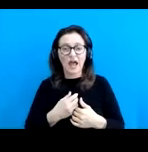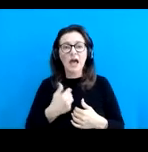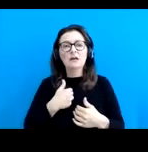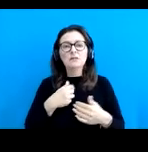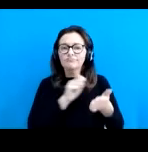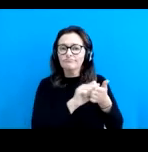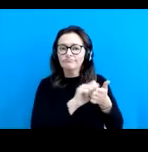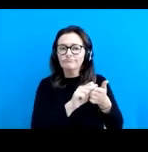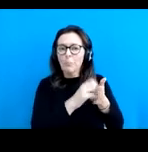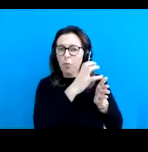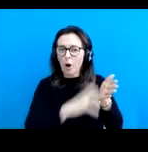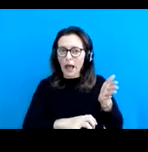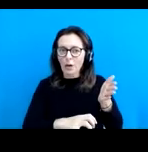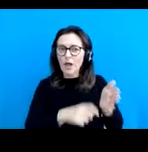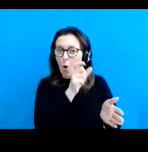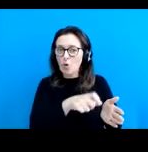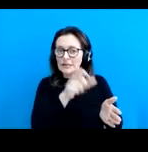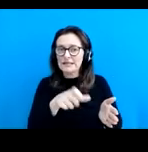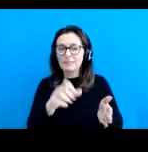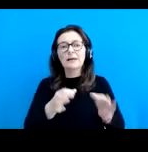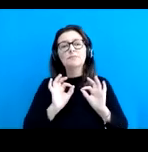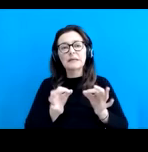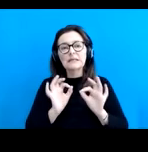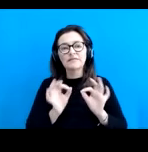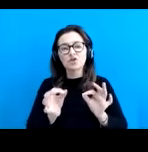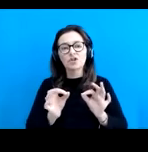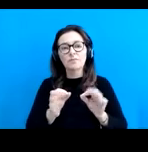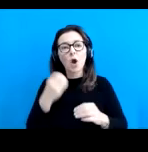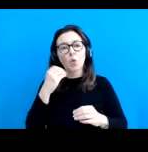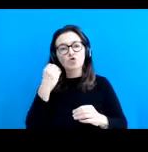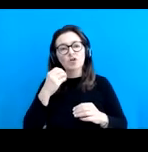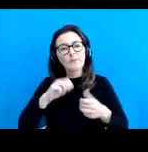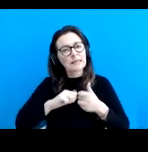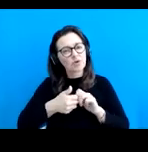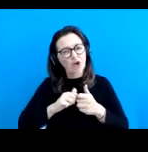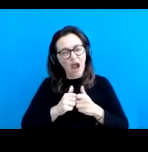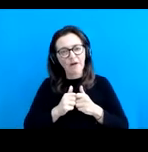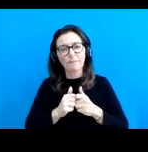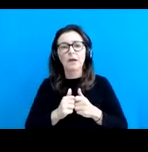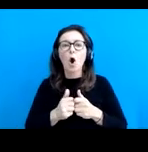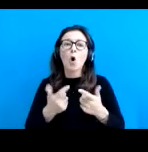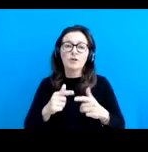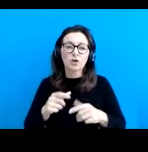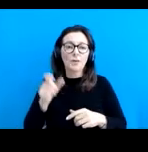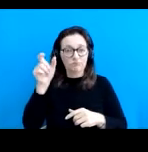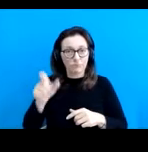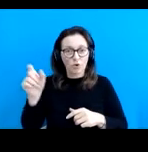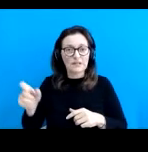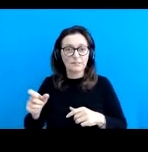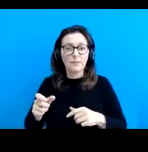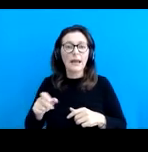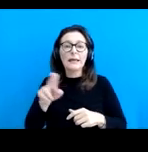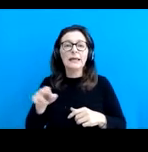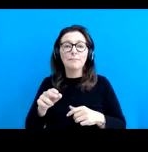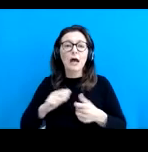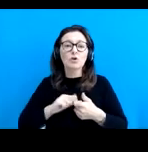poglavje o osebah s specifičnimi učnimi težavami oziroma osebam s specifičnimi težavami pri